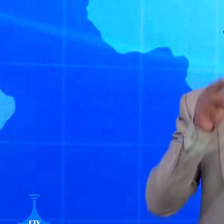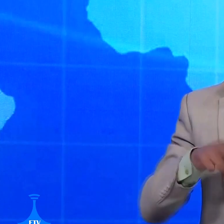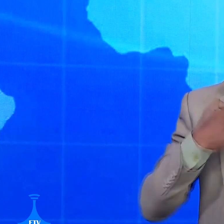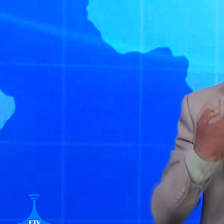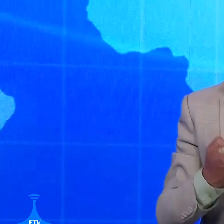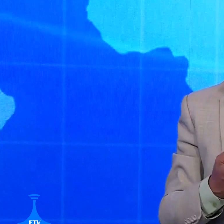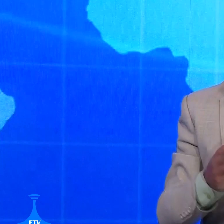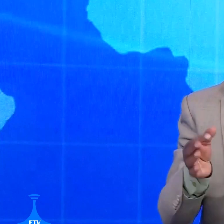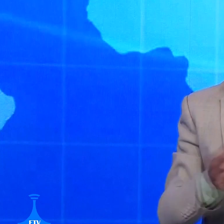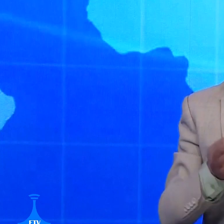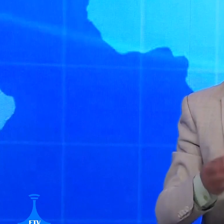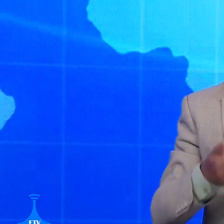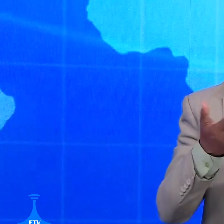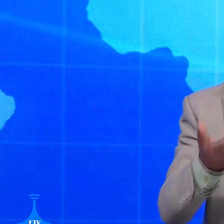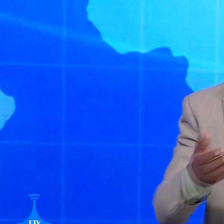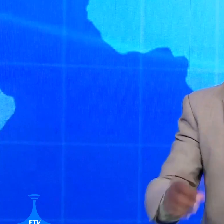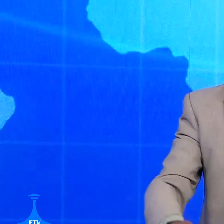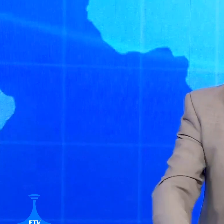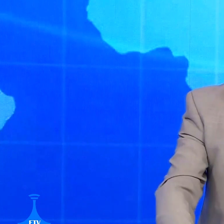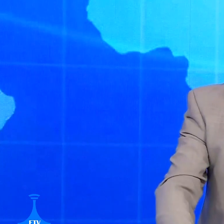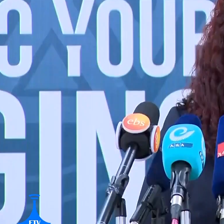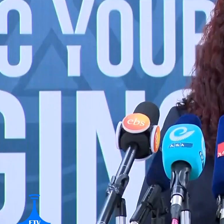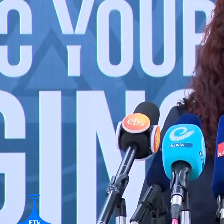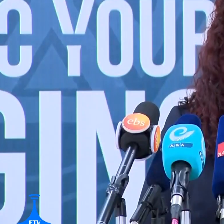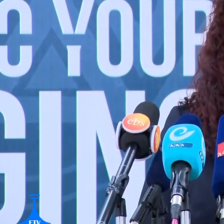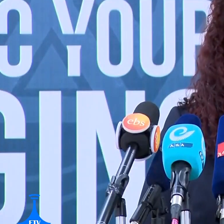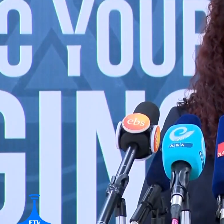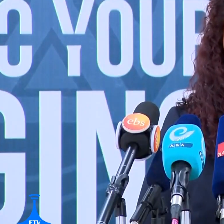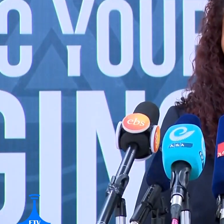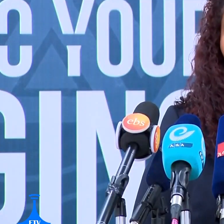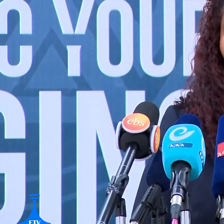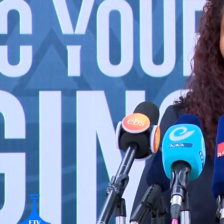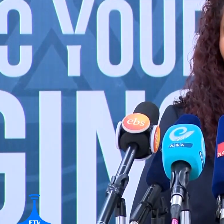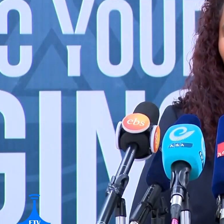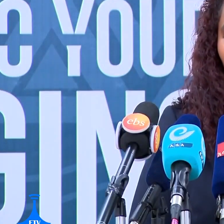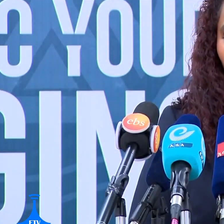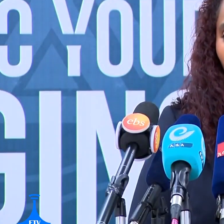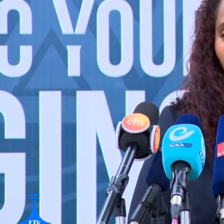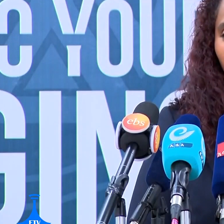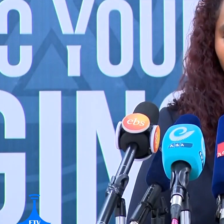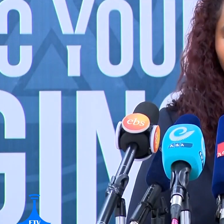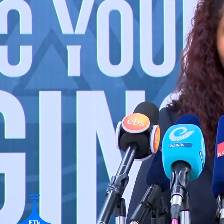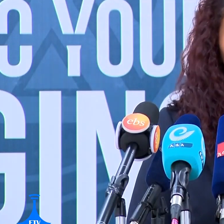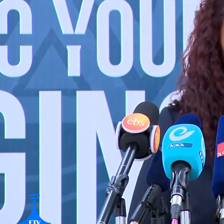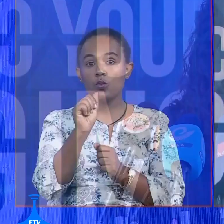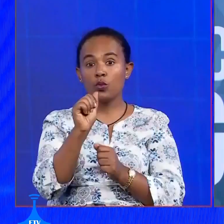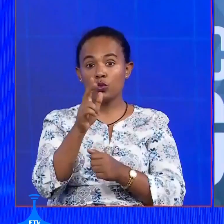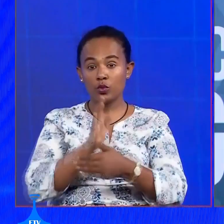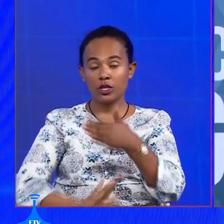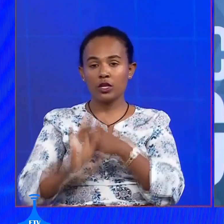ጫሊ ለጋዜጠኞች ማብራሪያ ሰጥተዋል ዋና ዓላማው ሁለተኛ ትውልድ ኢትዮጵያውያን